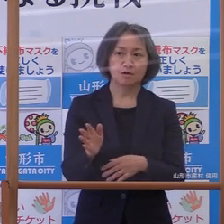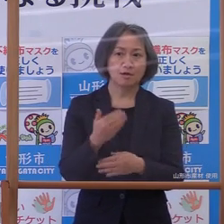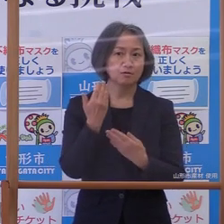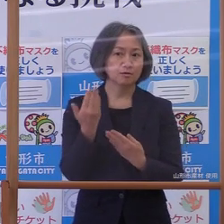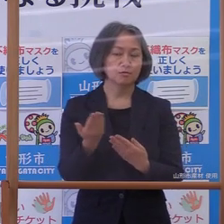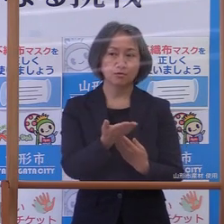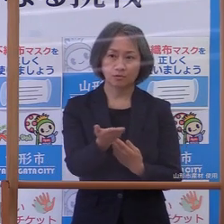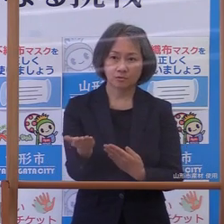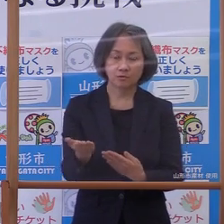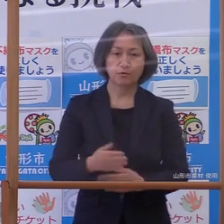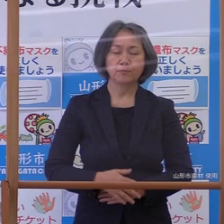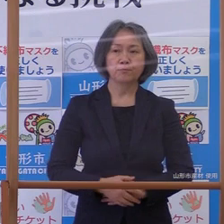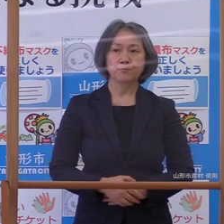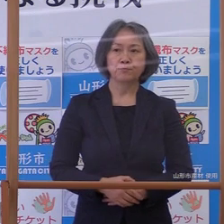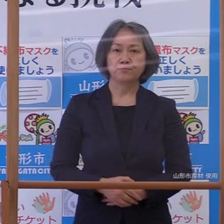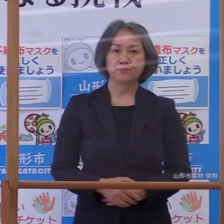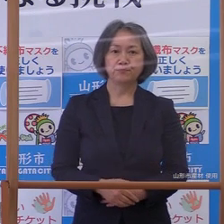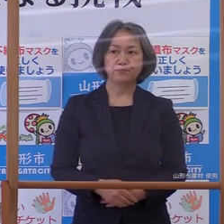いかがでしょうか。